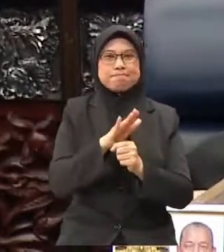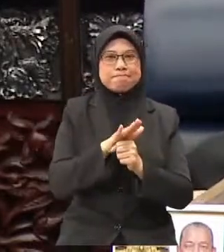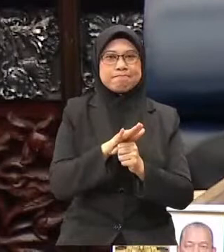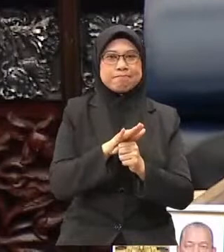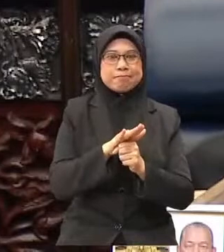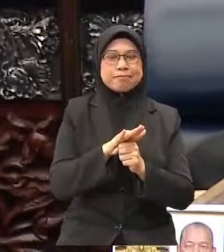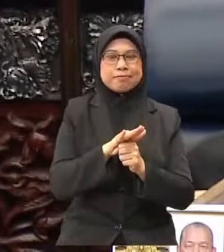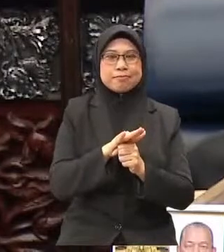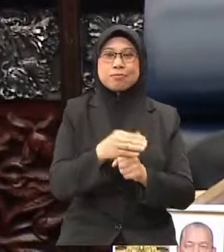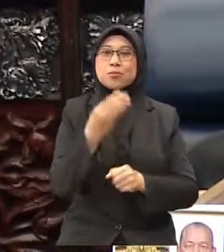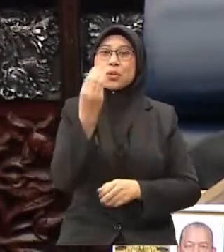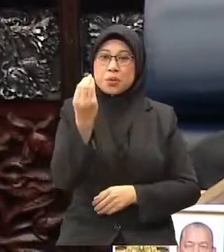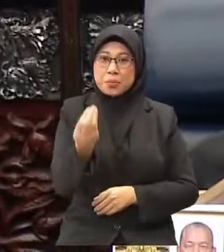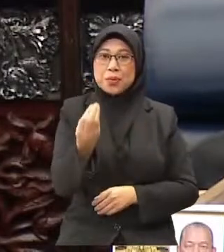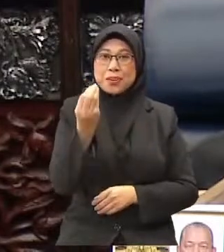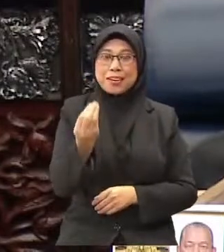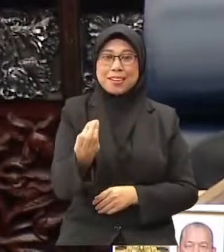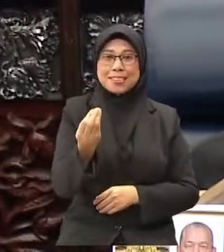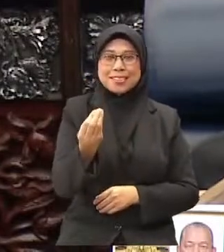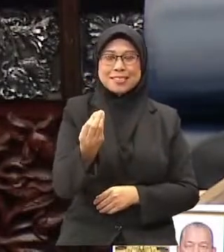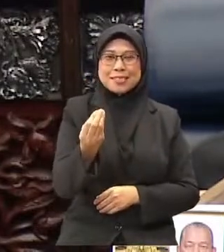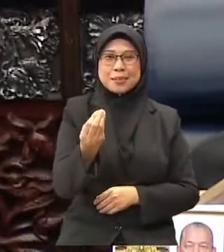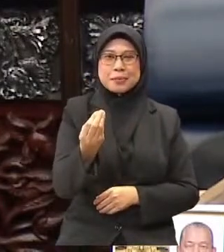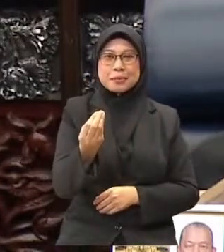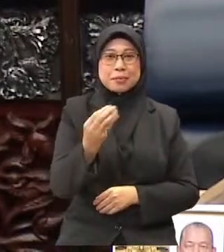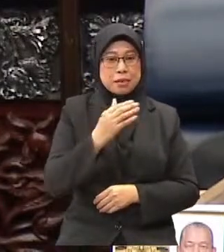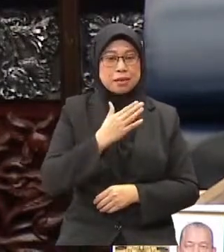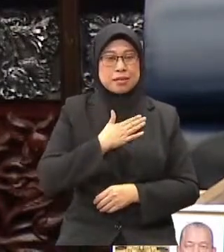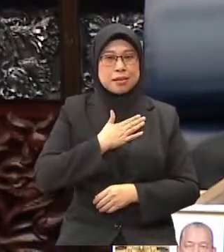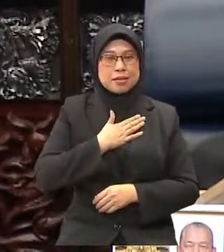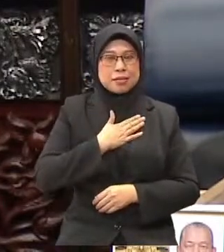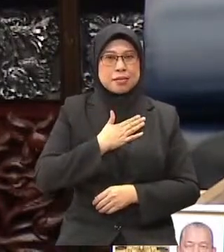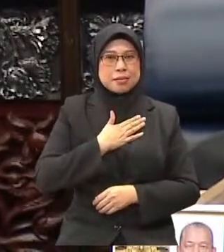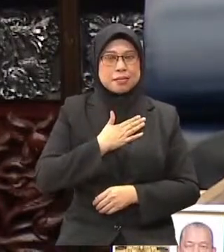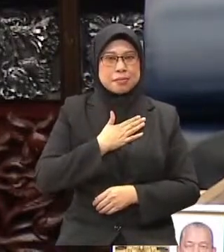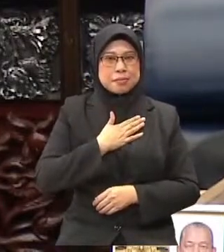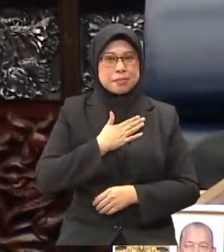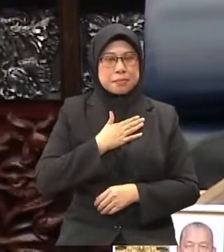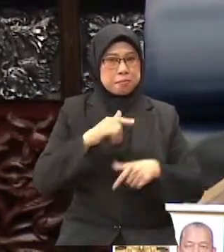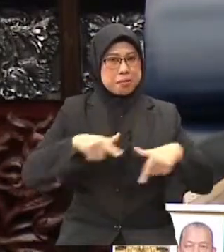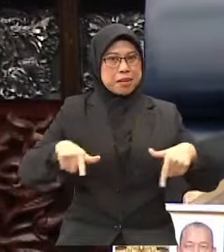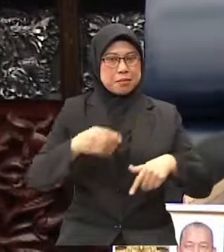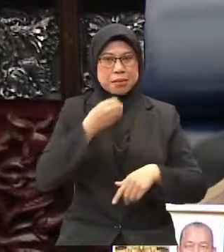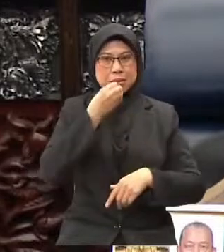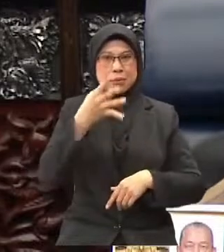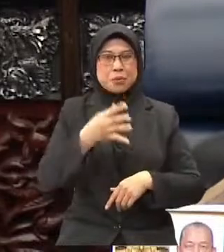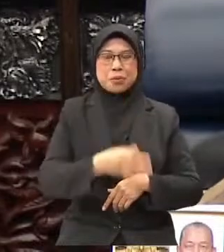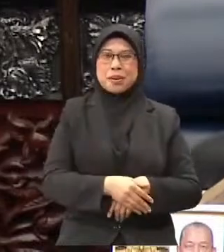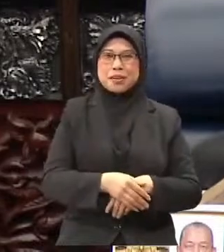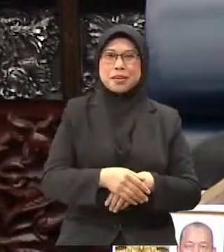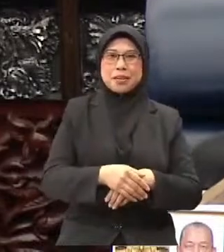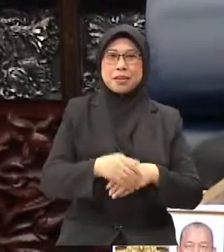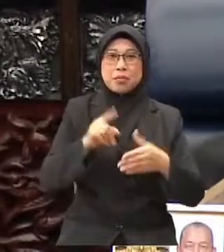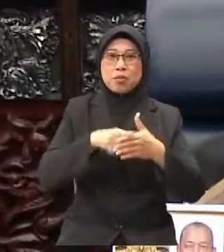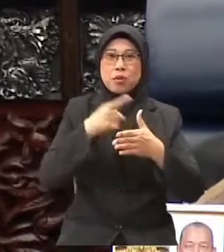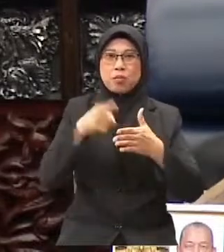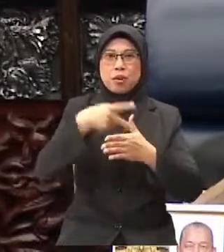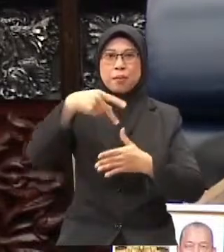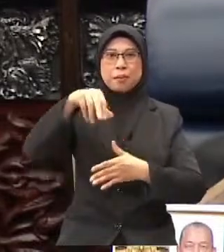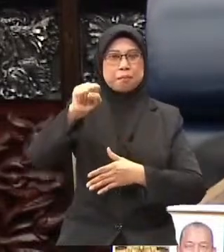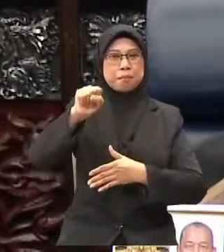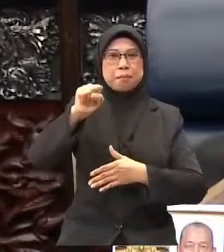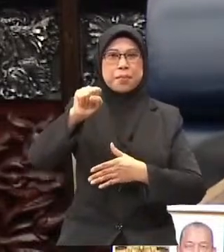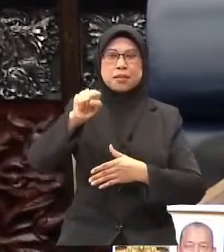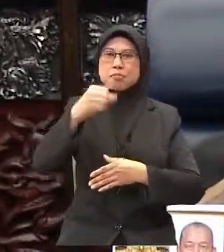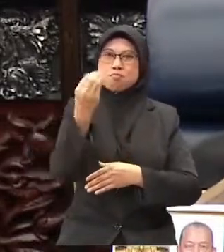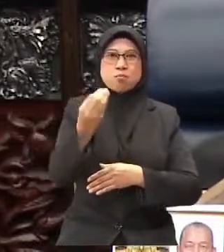cukup murah dan ini adalah saya berani mengatakan bahawa antara menteri pas yang paling murah di seluruh dunia bukan